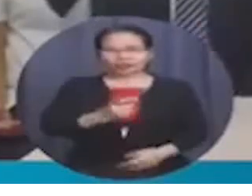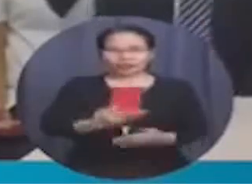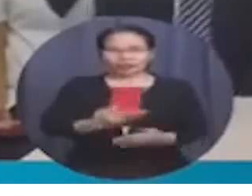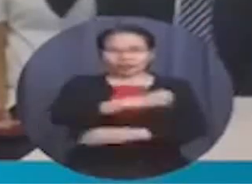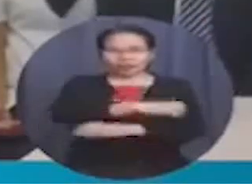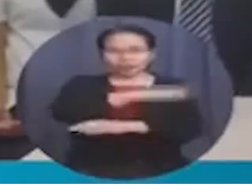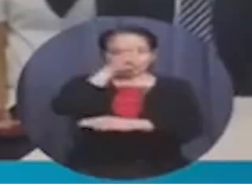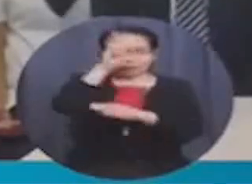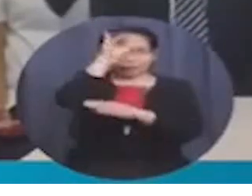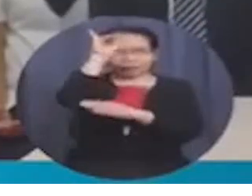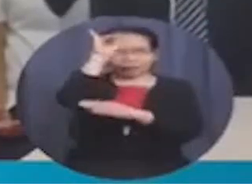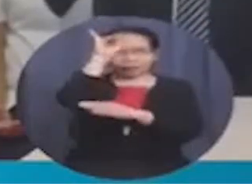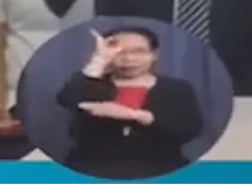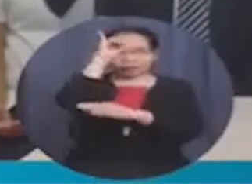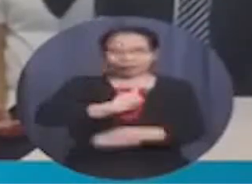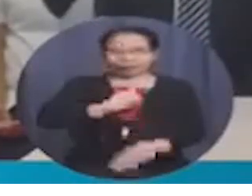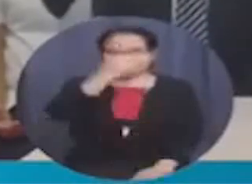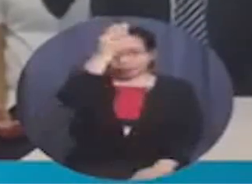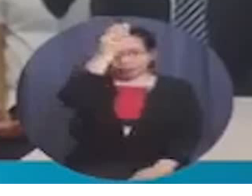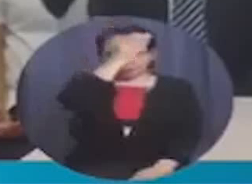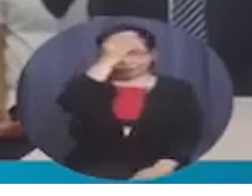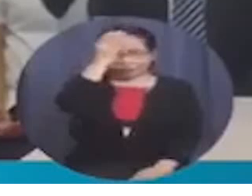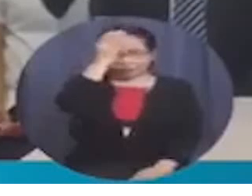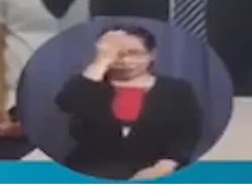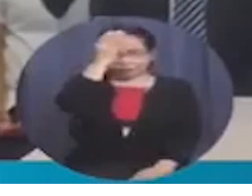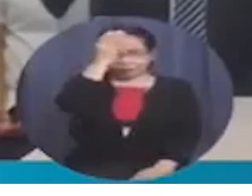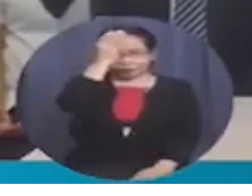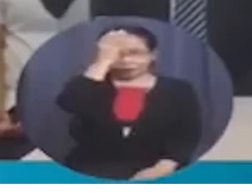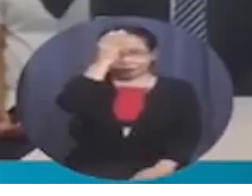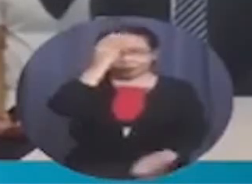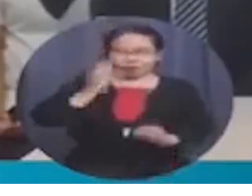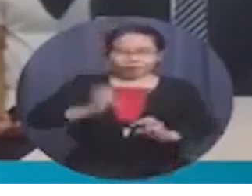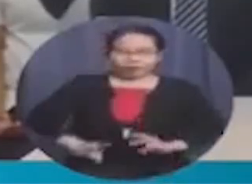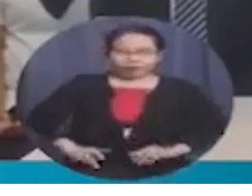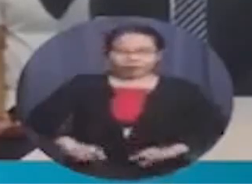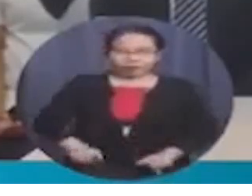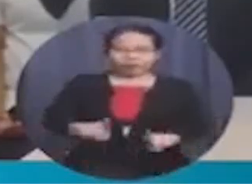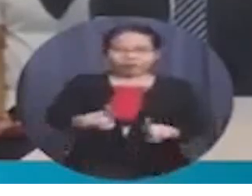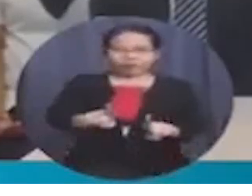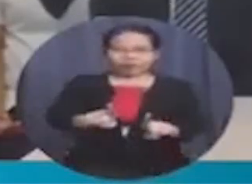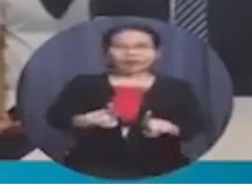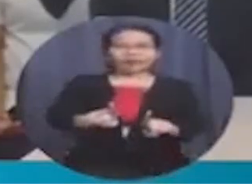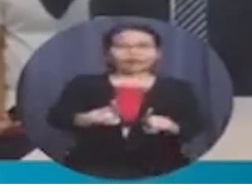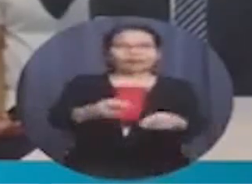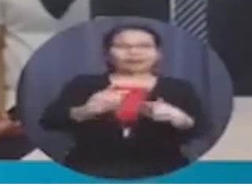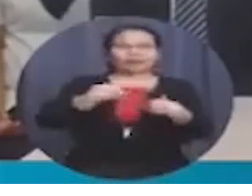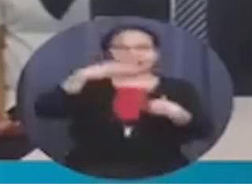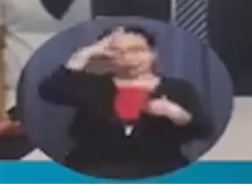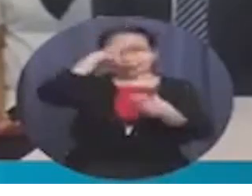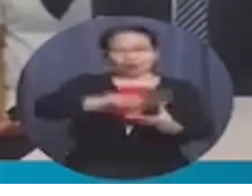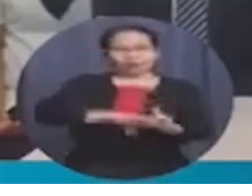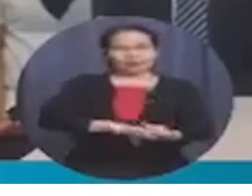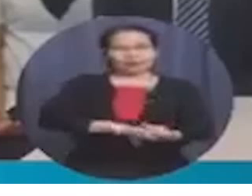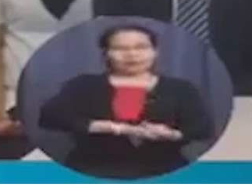Magandang gabi po, Brother Eli. Isa po akong Katoliko. Since po na maani po yung asawa ko